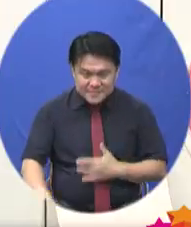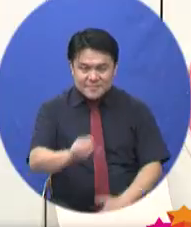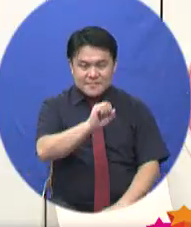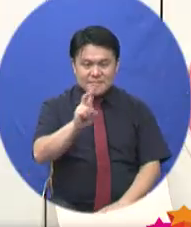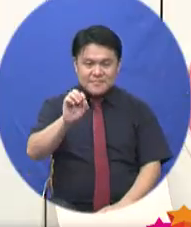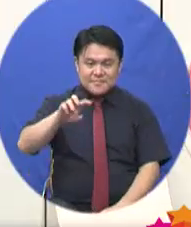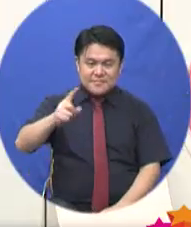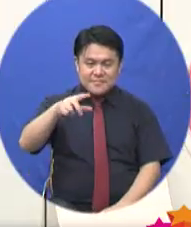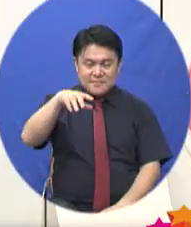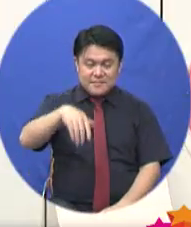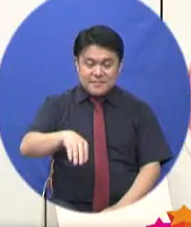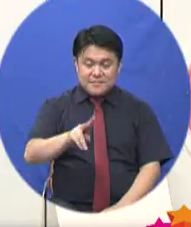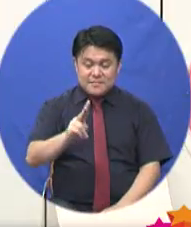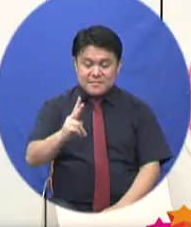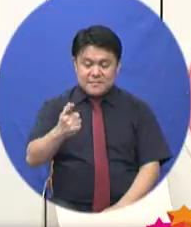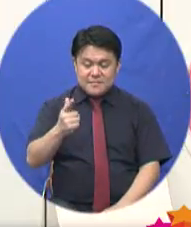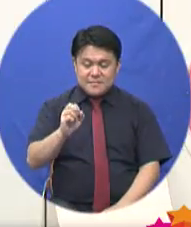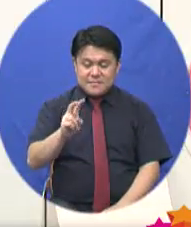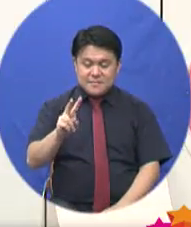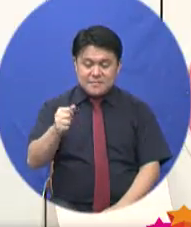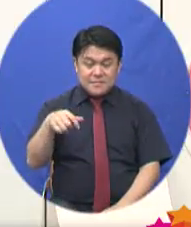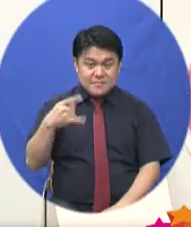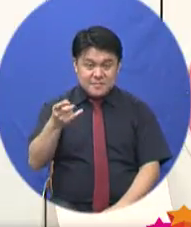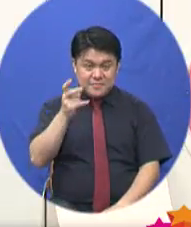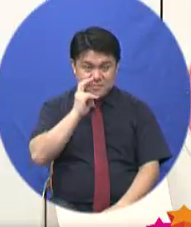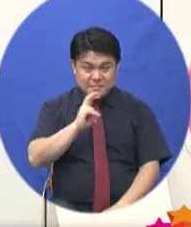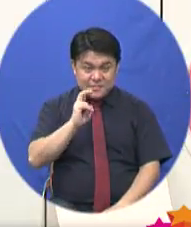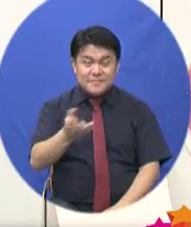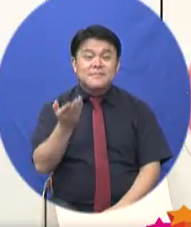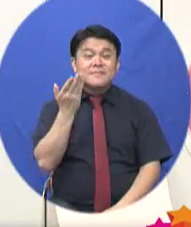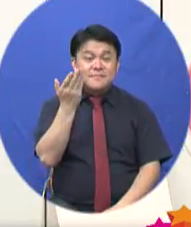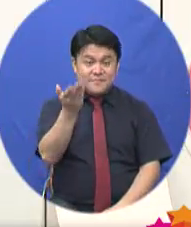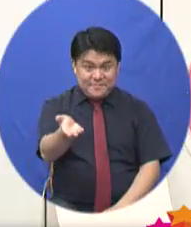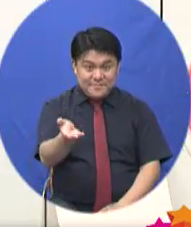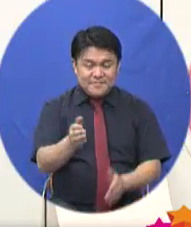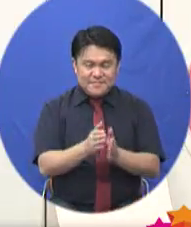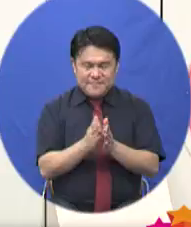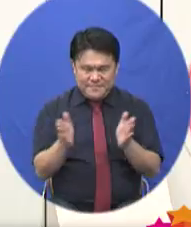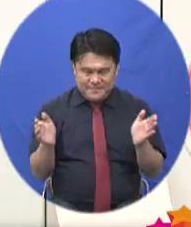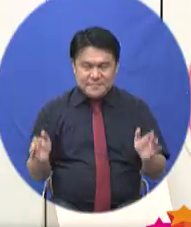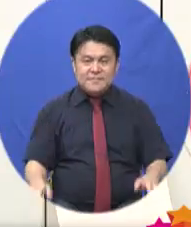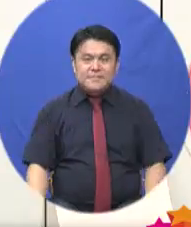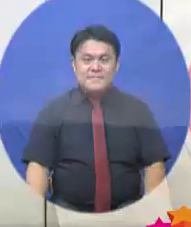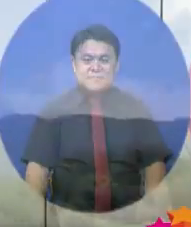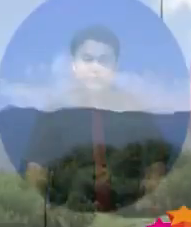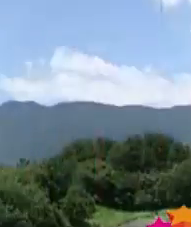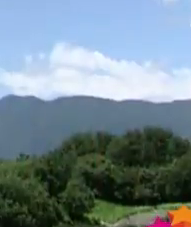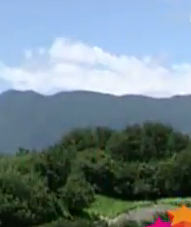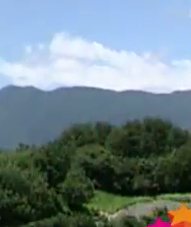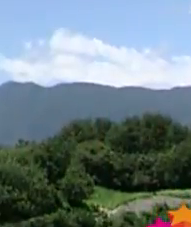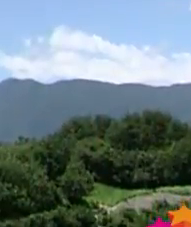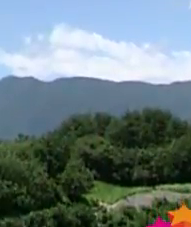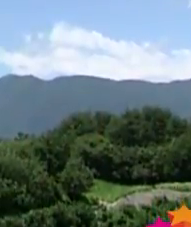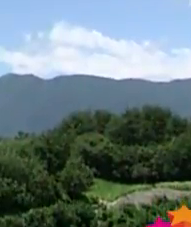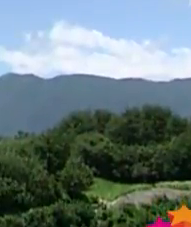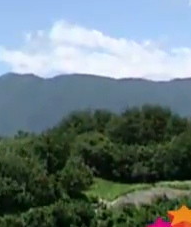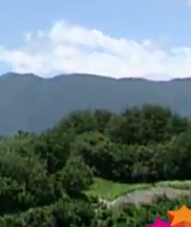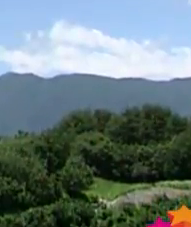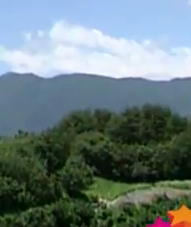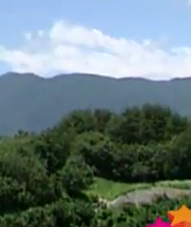감사합니다. 양산에서 변연이님이 부릅니다. 임진강 음악 주세요.